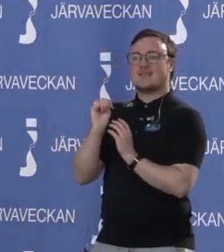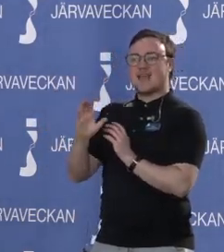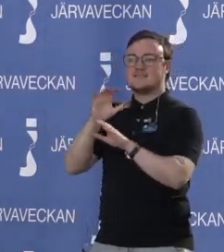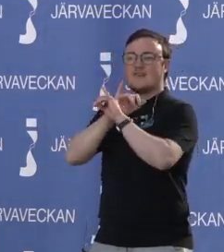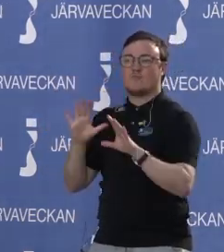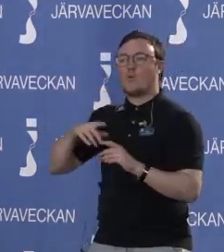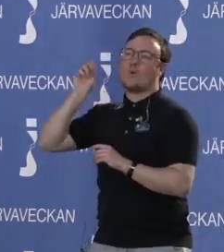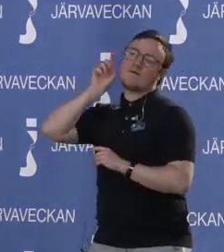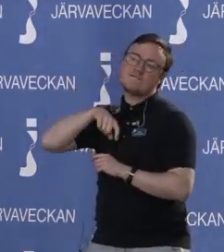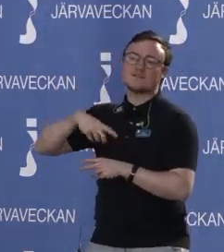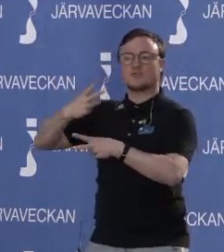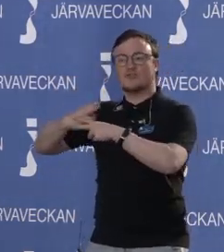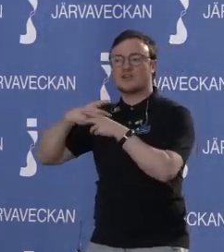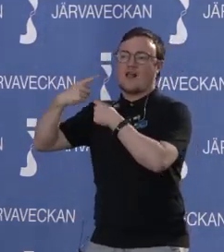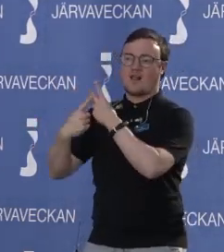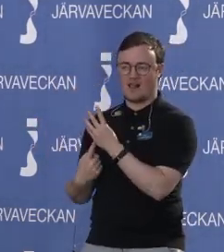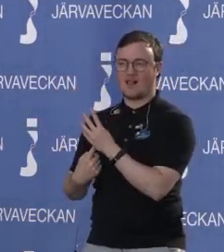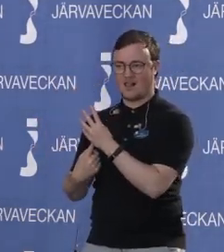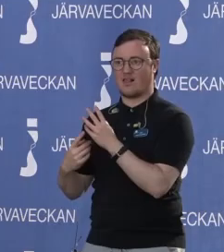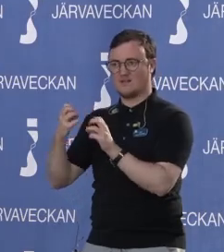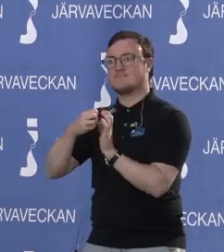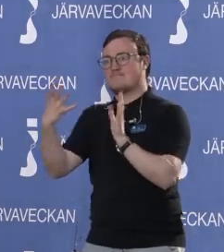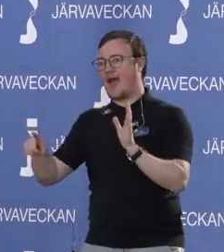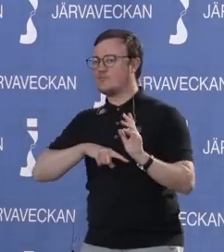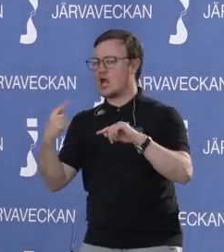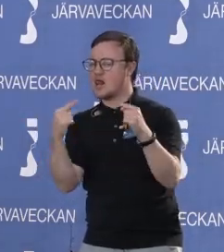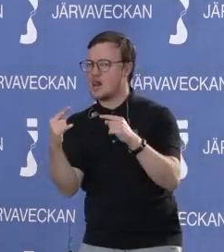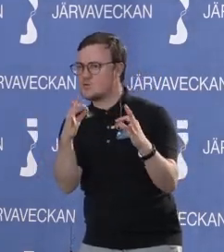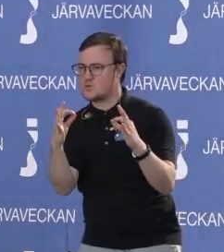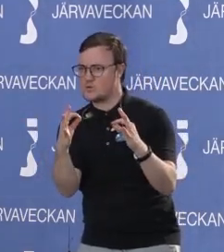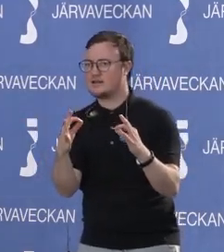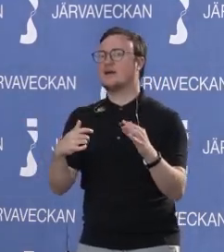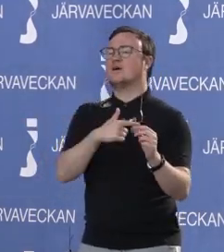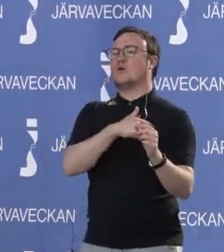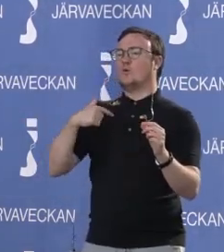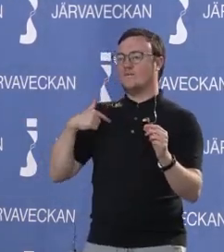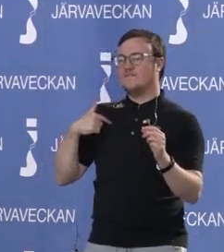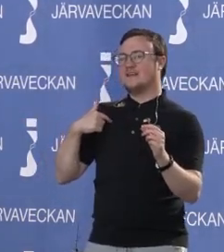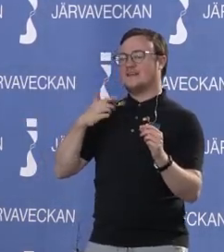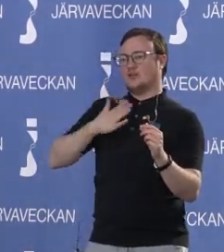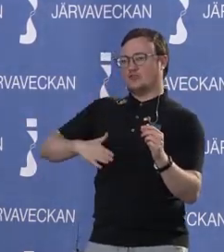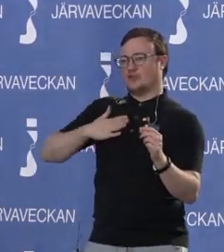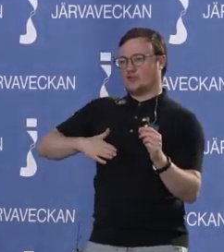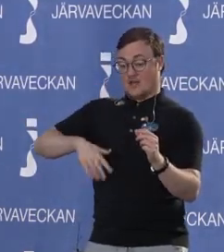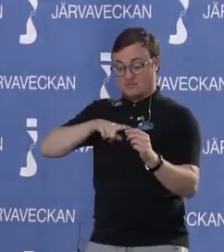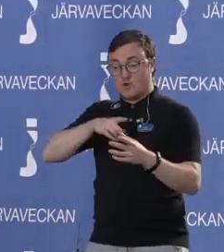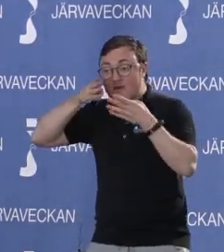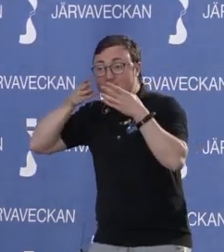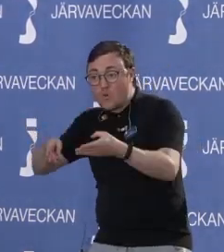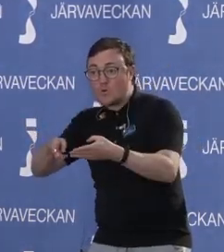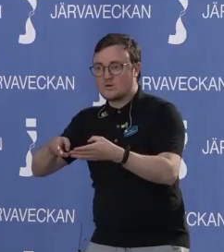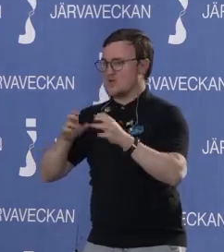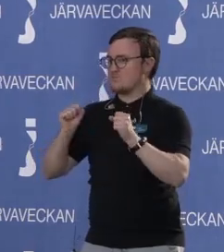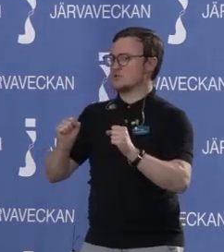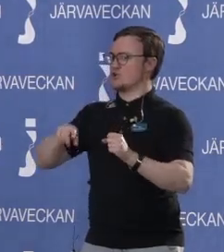falska nyheter och så. Vi kan se en liten tendens att det kanske inte har slagit över, men att det har varit så mycket fokus på just att man ska